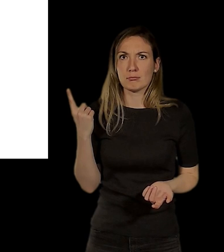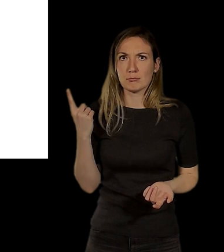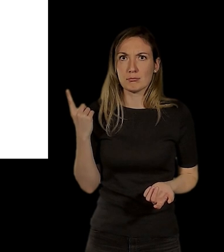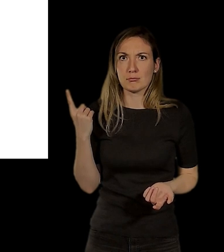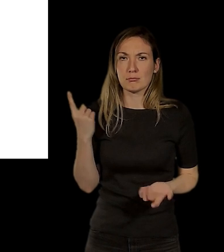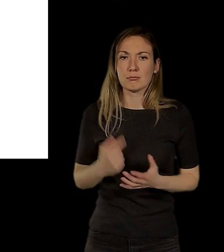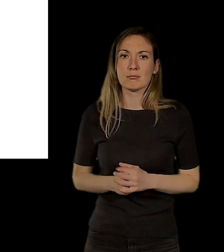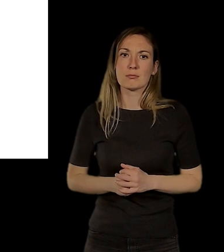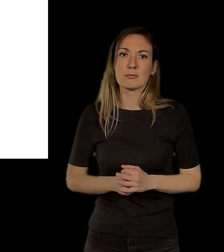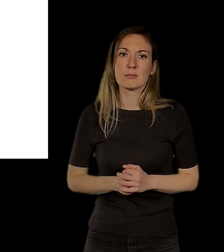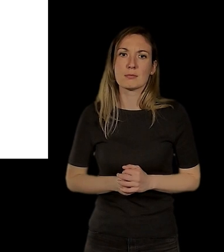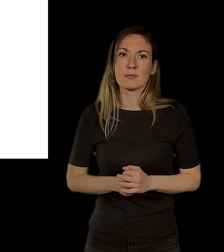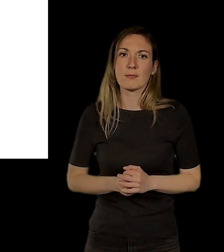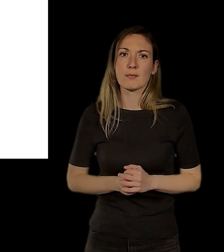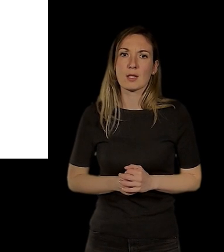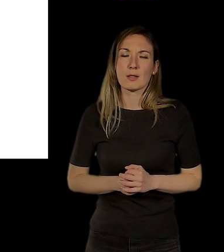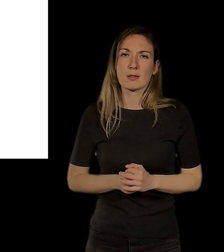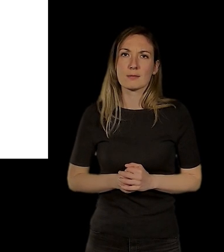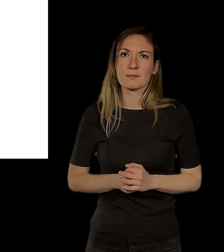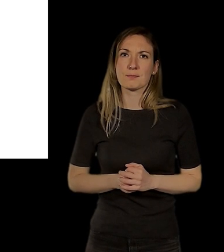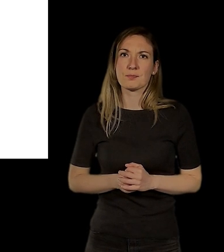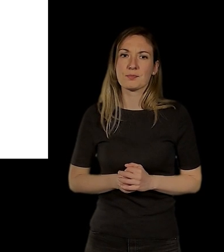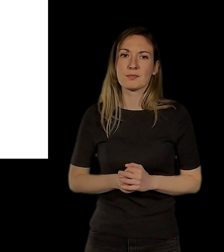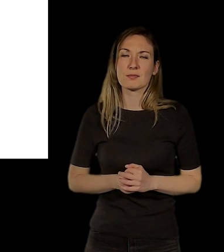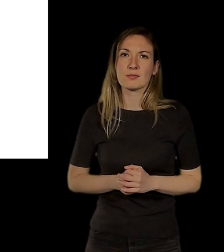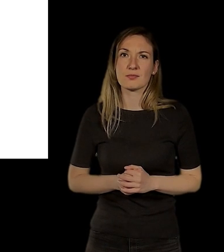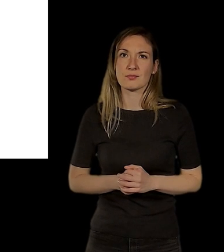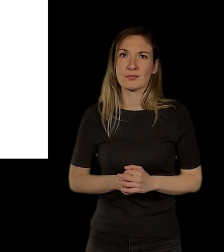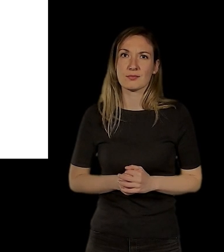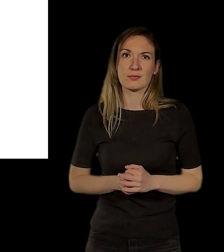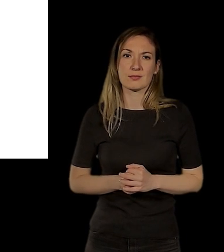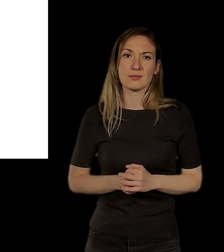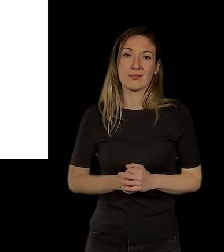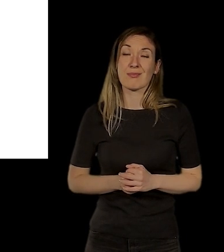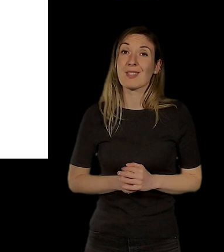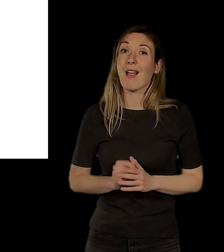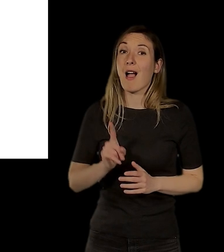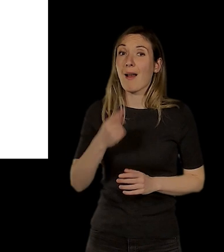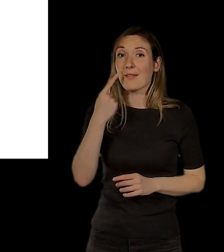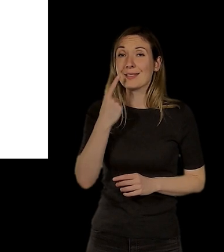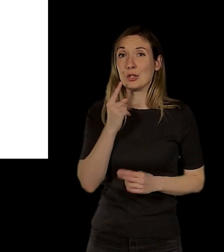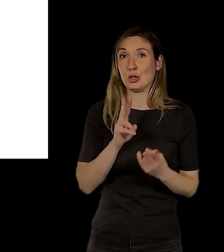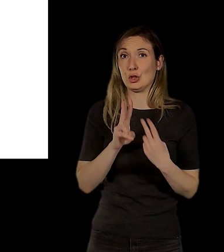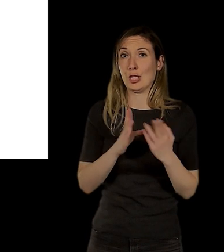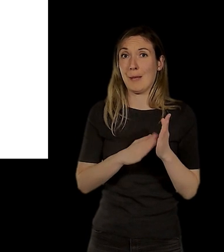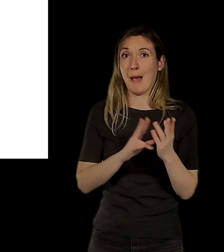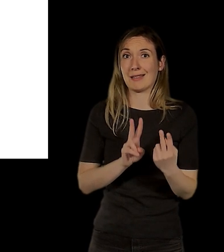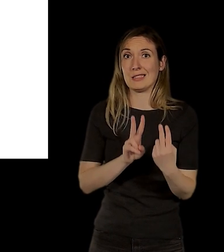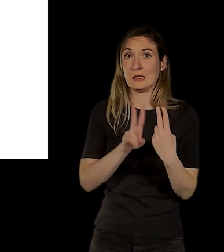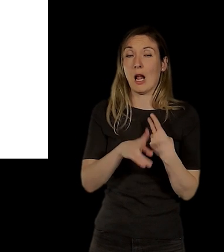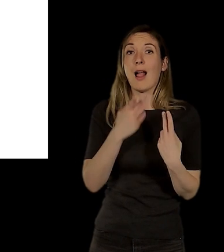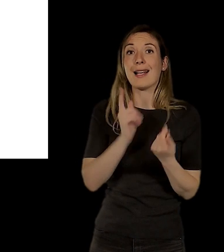A tady jsem chtěl ukázat, ale že vlastně jde o to, že tady ta transformace musí být na časové ose